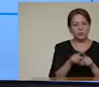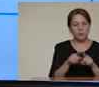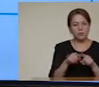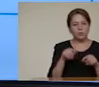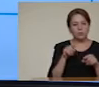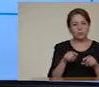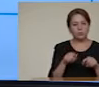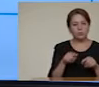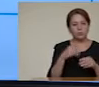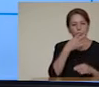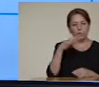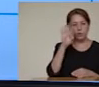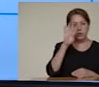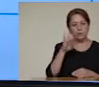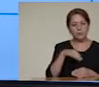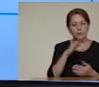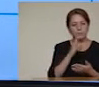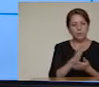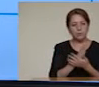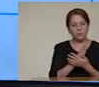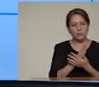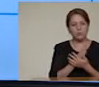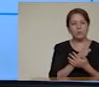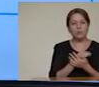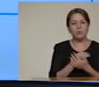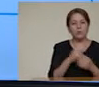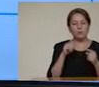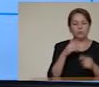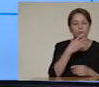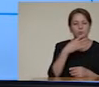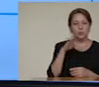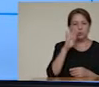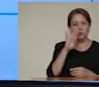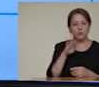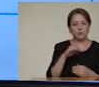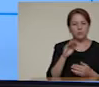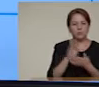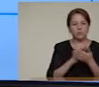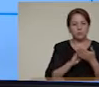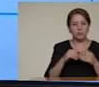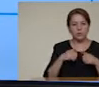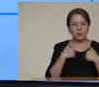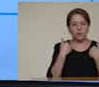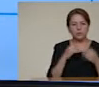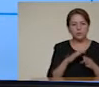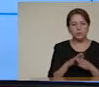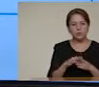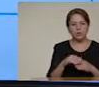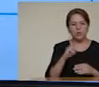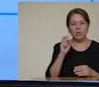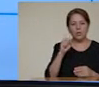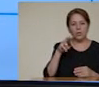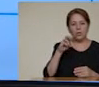ushbu jadval ifodalangan va aynan shu jadvalni to'ldirishga harakat qiling.